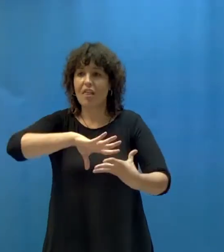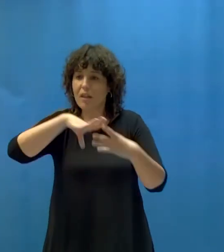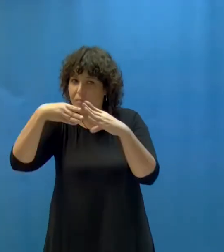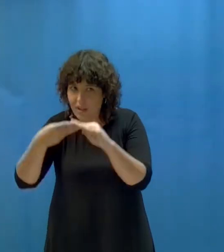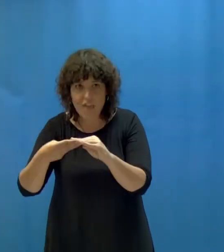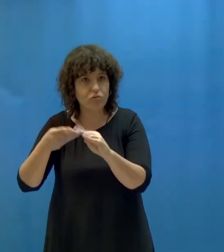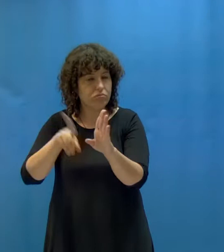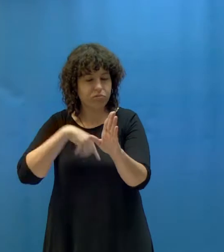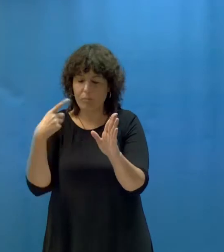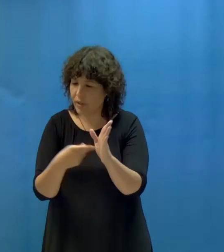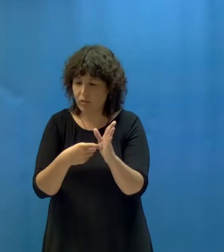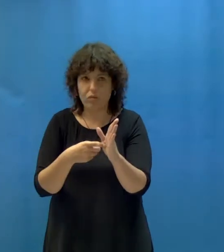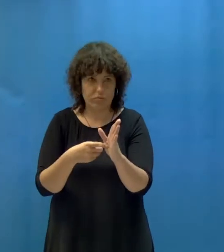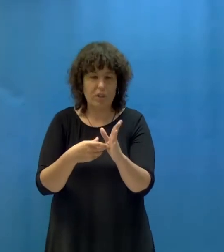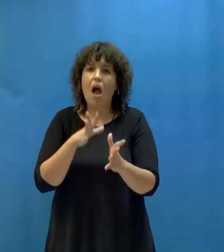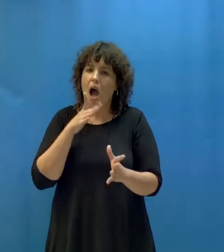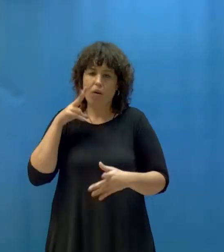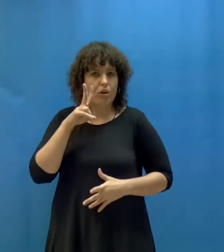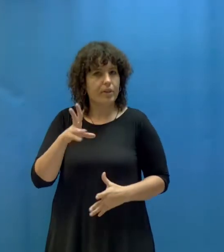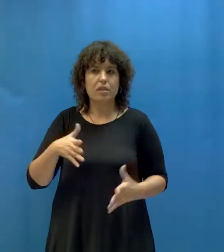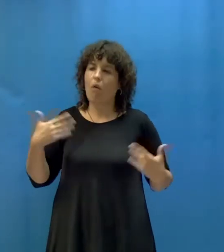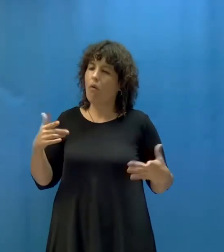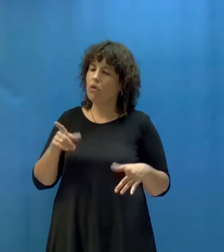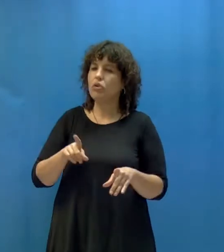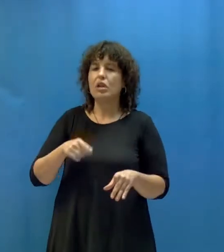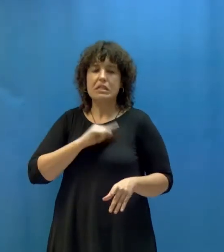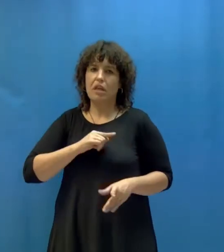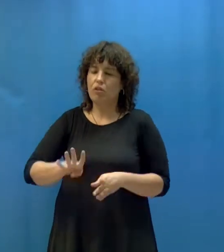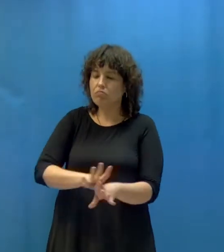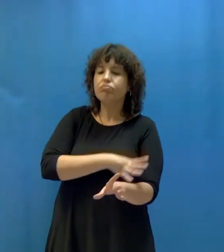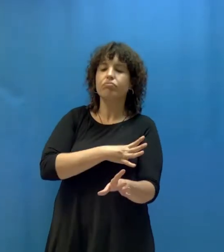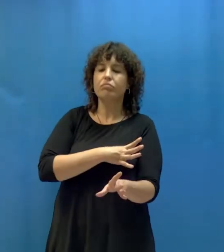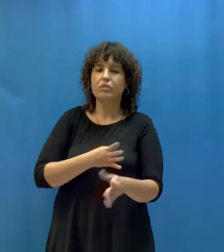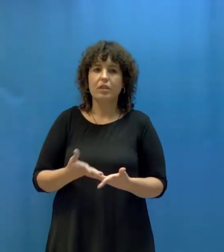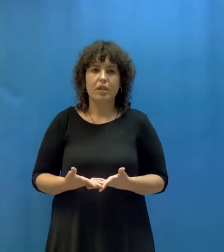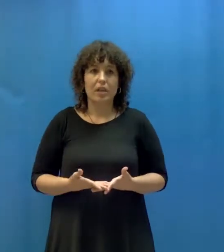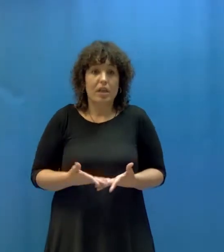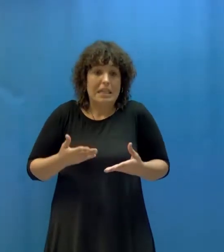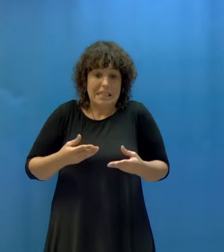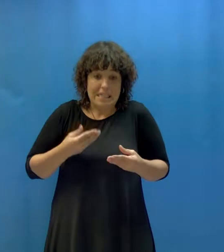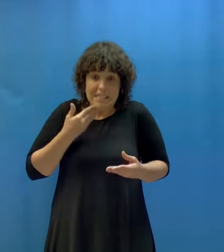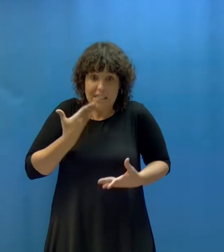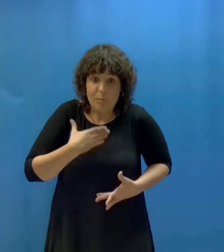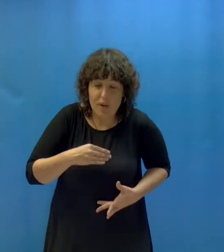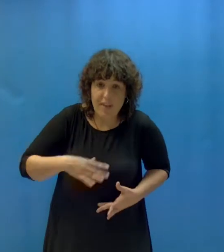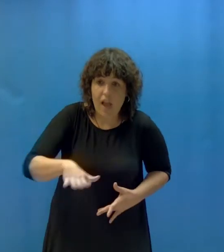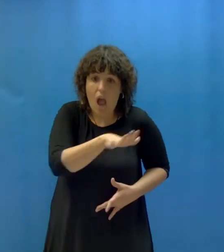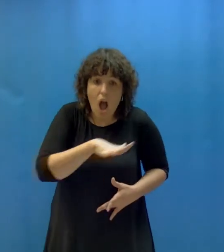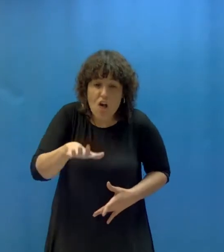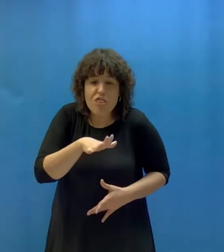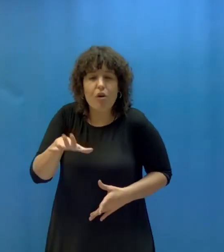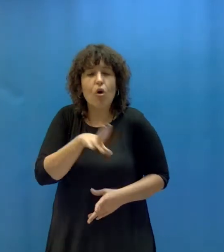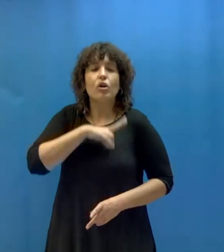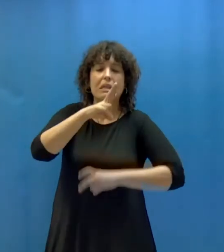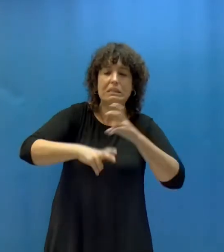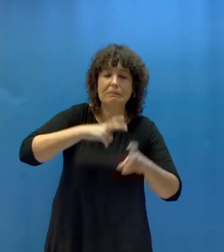La veritat, ara fa goig. I a més, sempre que podem, doncs creem nous espais per a noves pràctiques esportives, dins de les